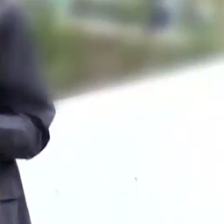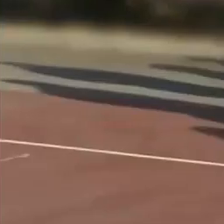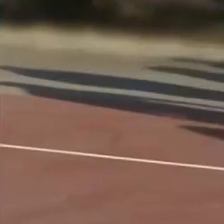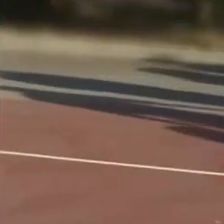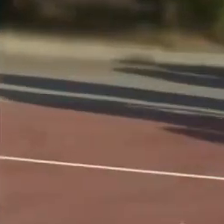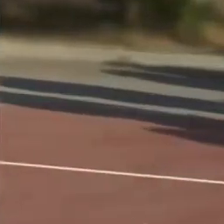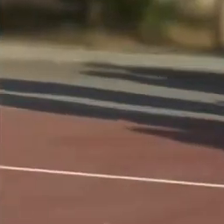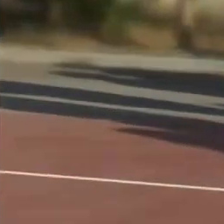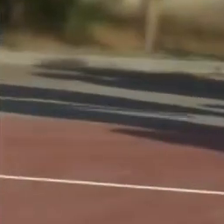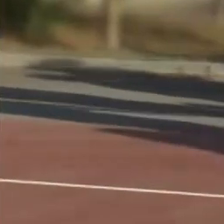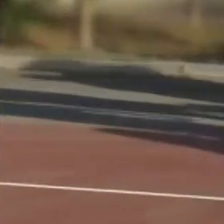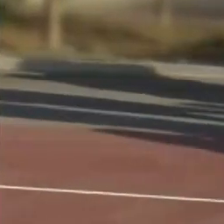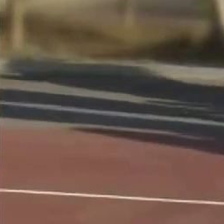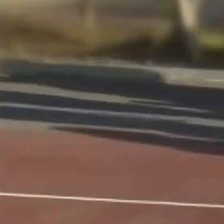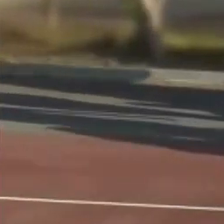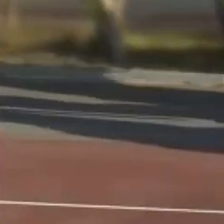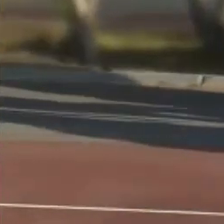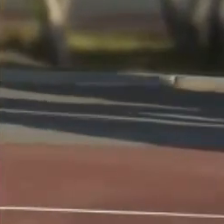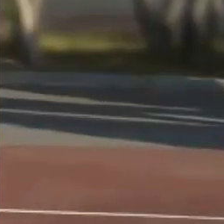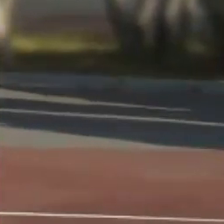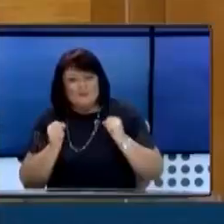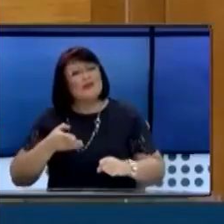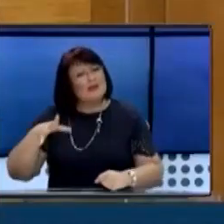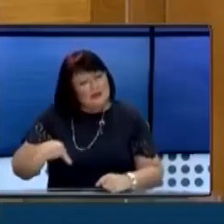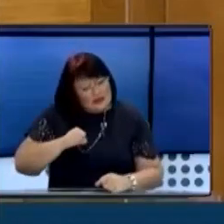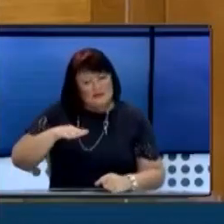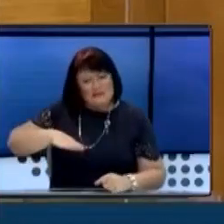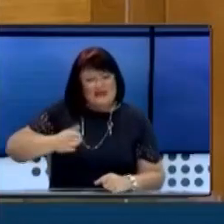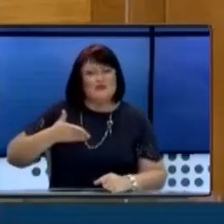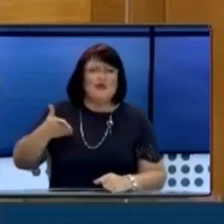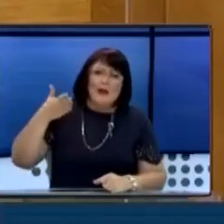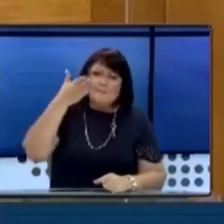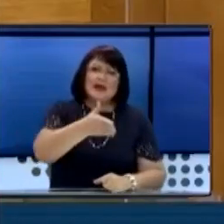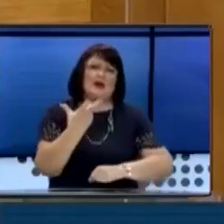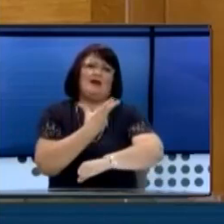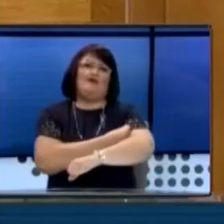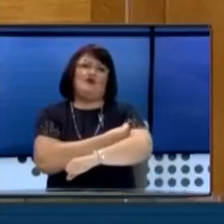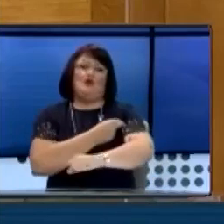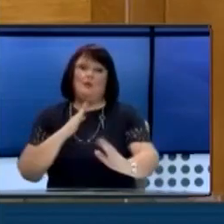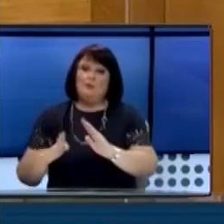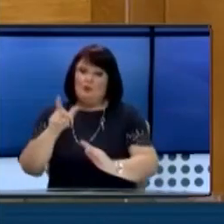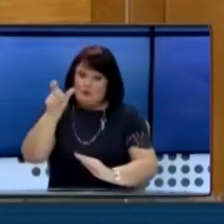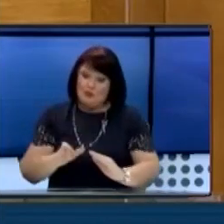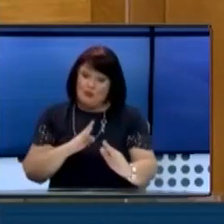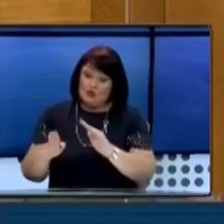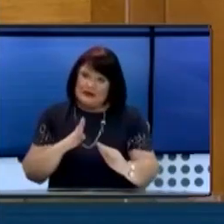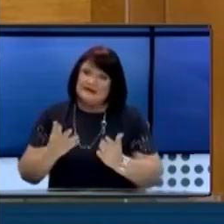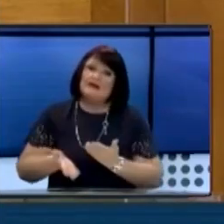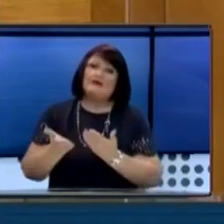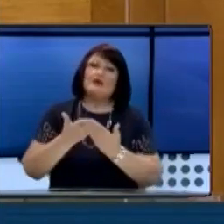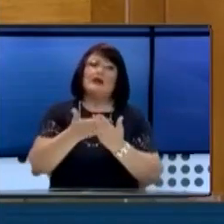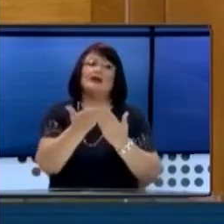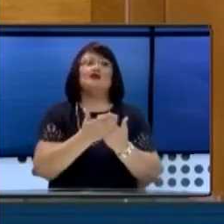εργαστηριακά τεστ. Κλείνοντας να σου πω ότι αναφέρθηκε και στο θέμα του εμβολιασμού των παιδιών, 12 έως 15 ετών,